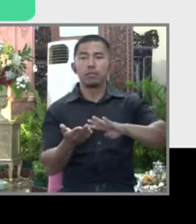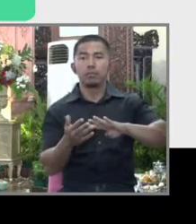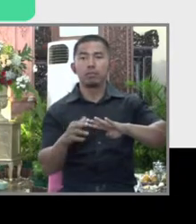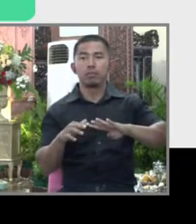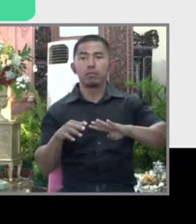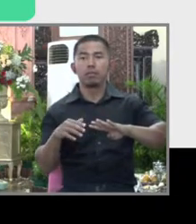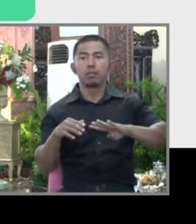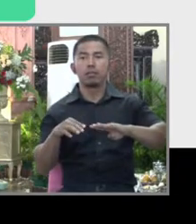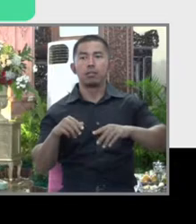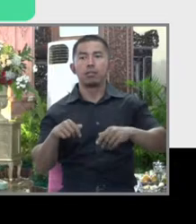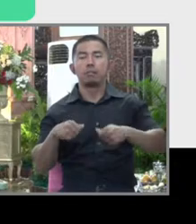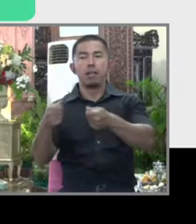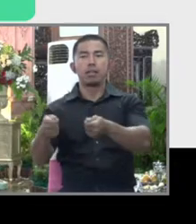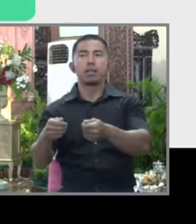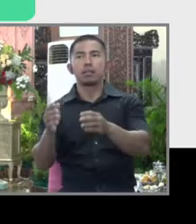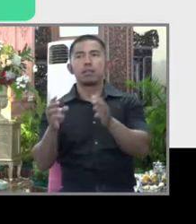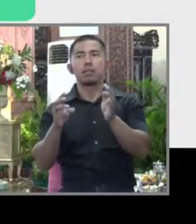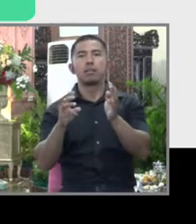subsidi bunga